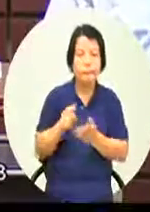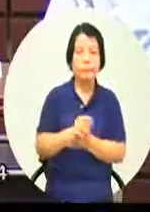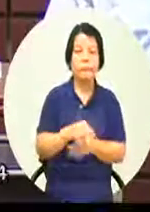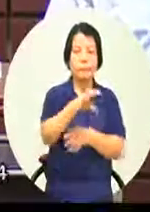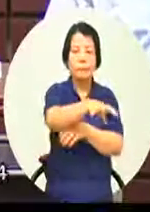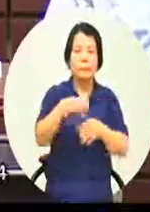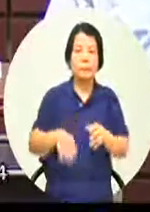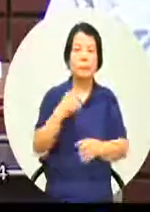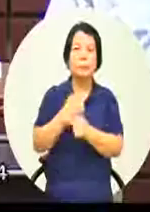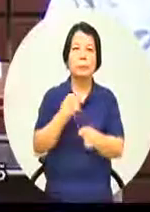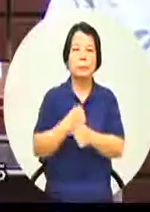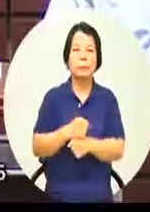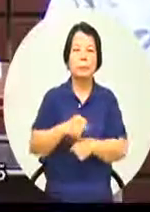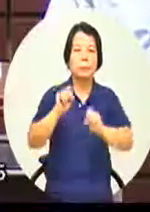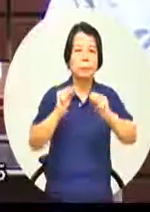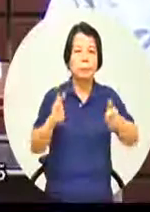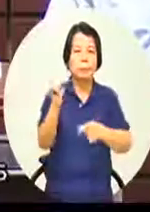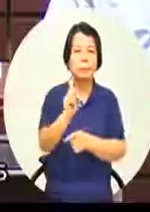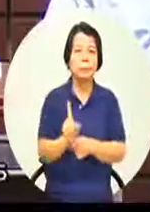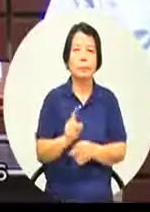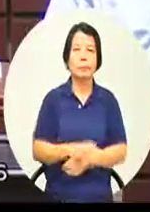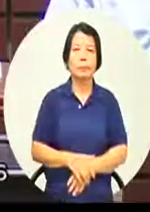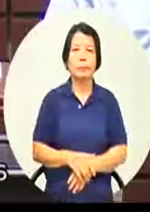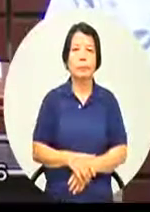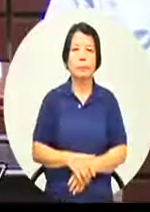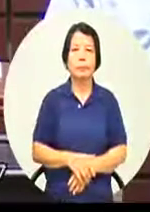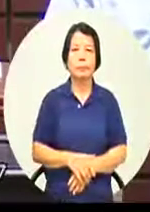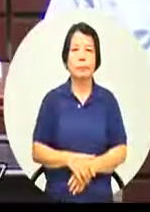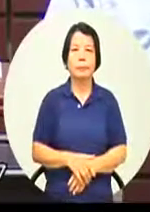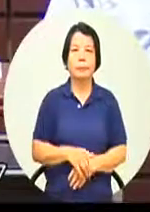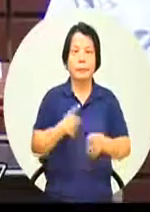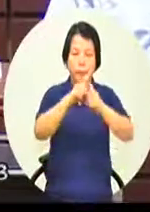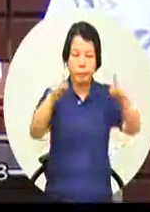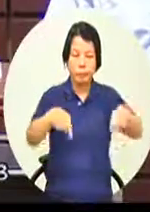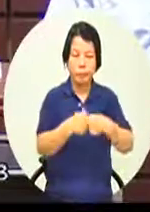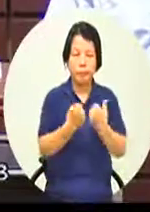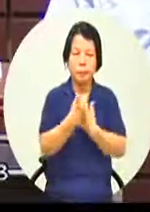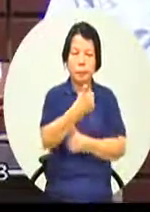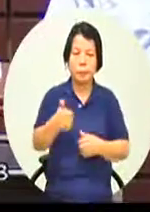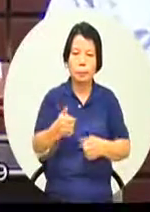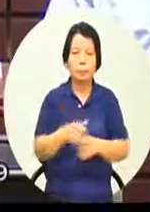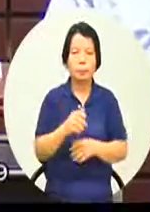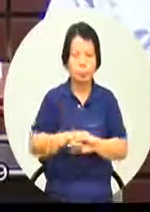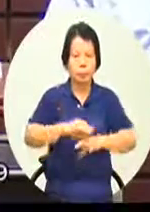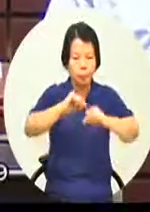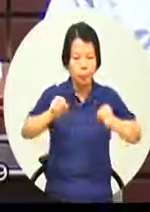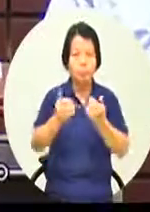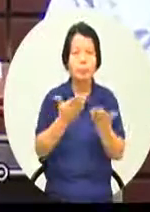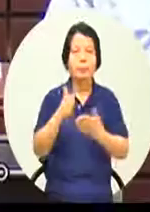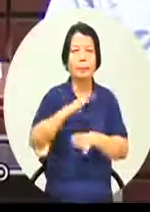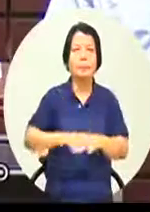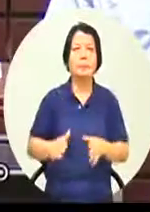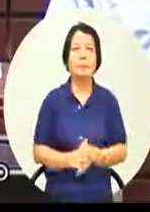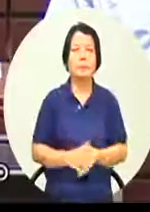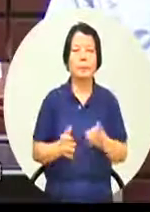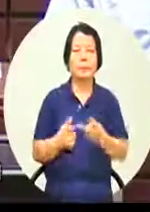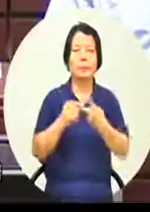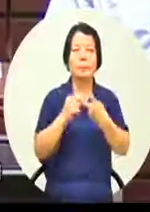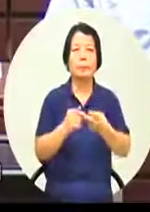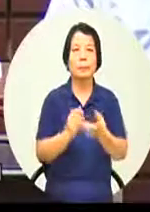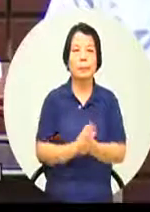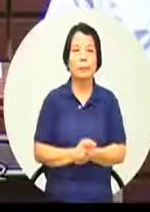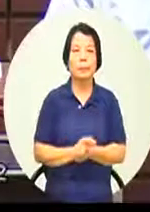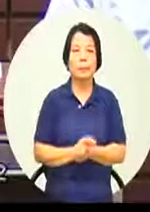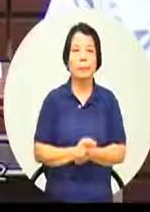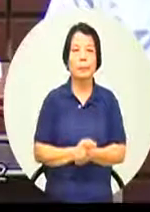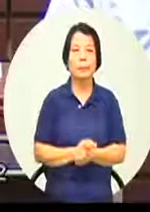方做起来有什么不一样，那这样子的话可能张议员会或多或少会比较了解一点。第二个，对于整个